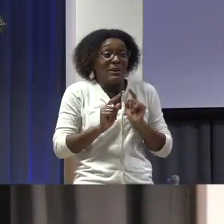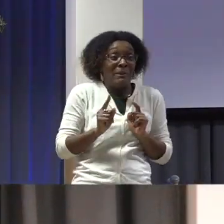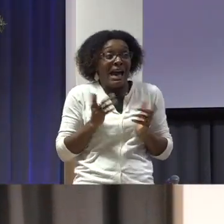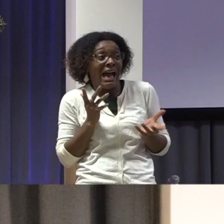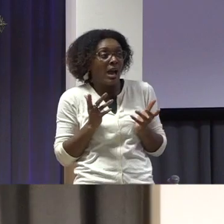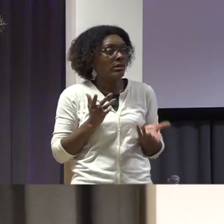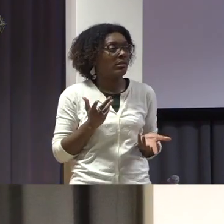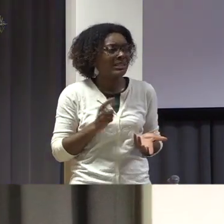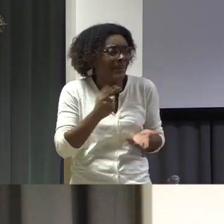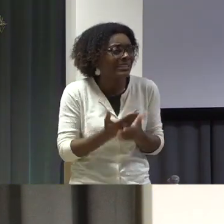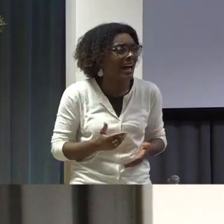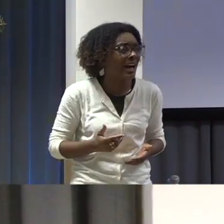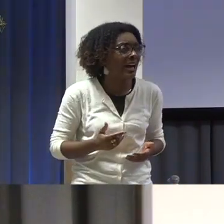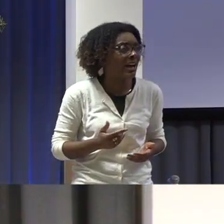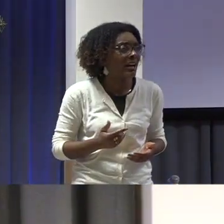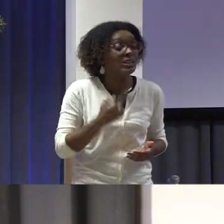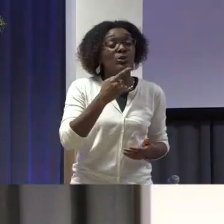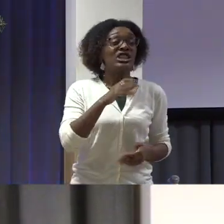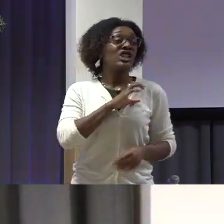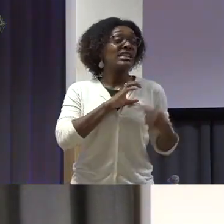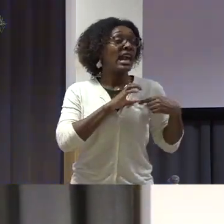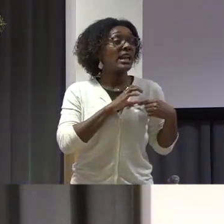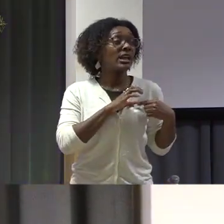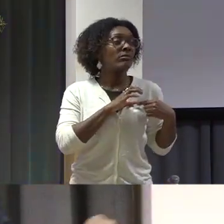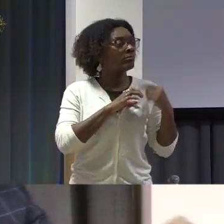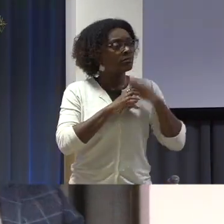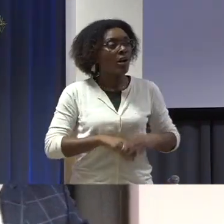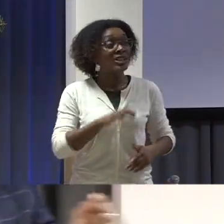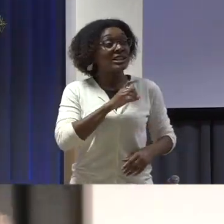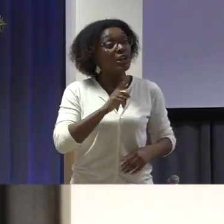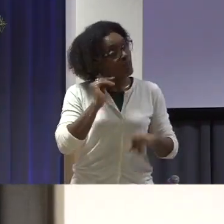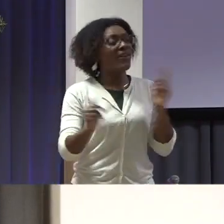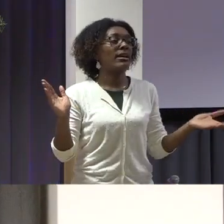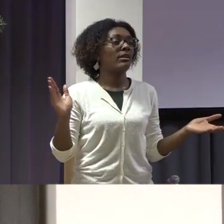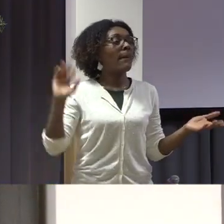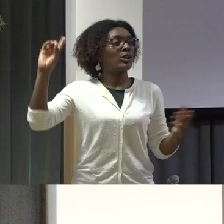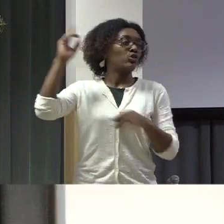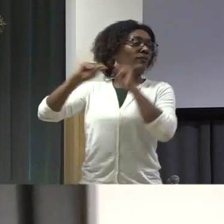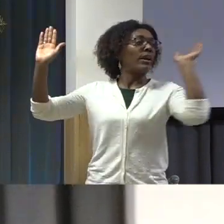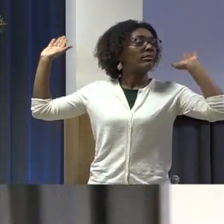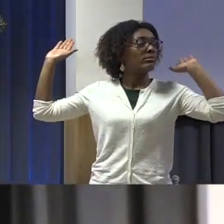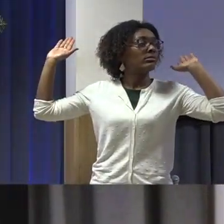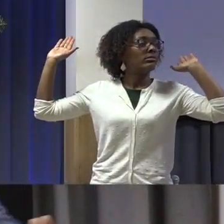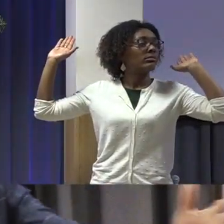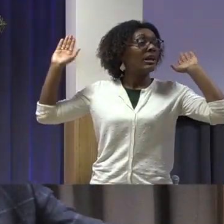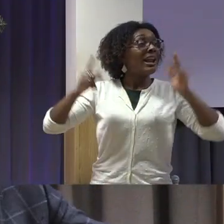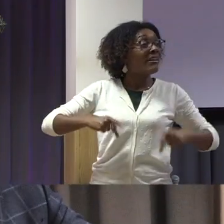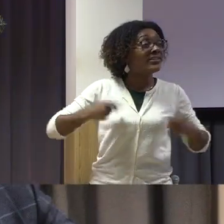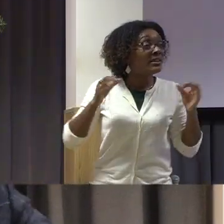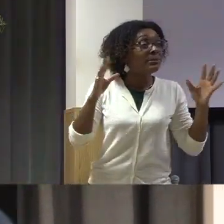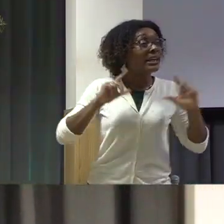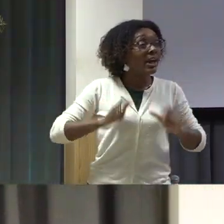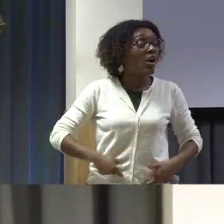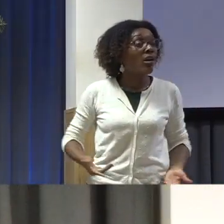et dieu dieu savait que tu essayé mais dieu le fait pour t'apprendre parce que nous sommes dans une école la vie est une école